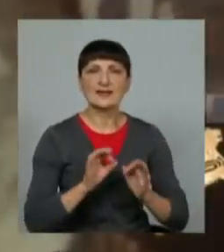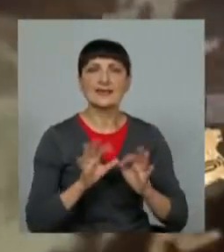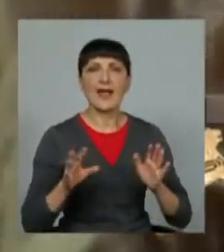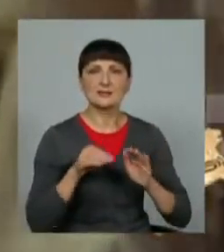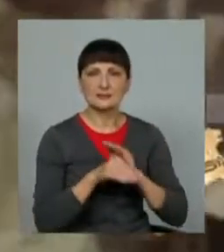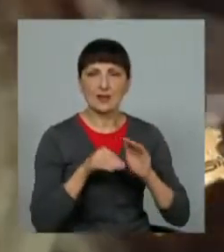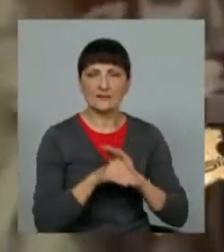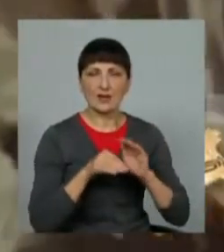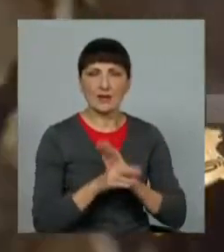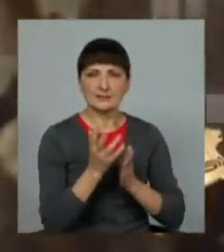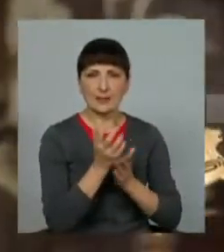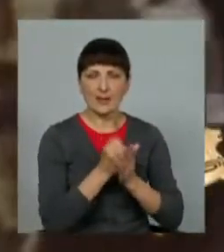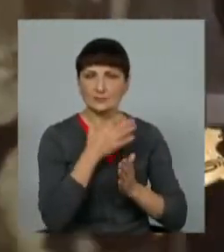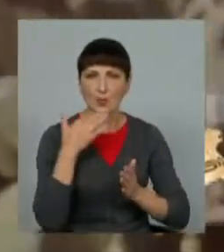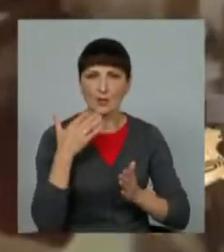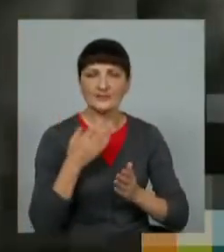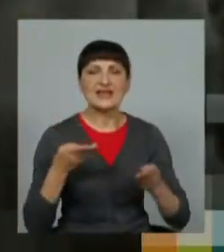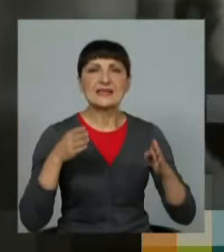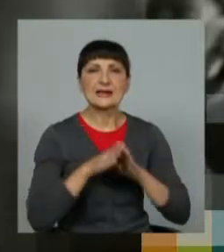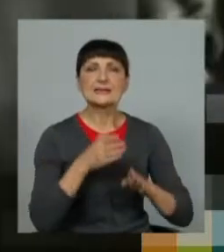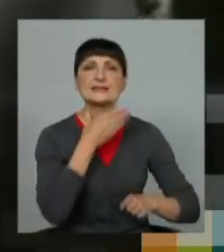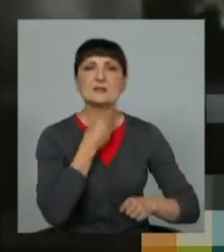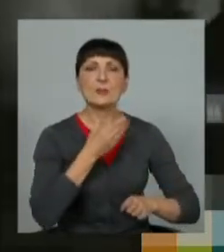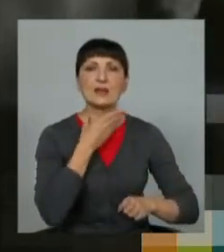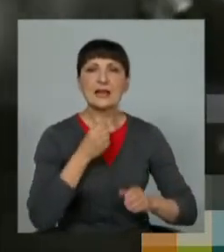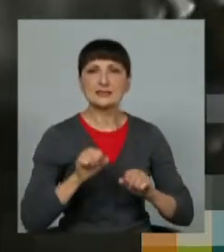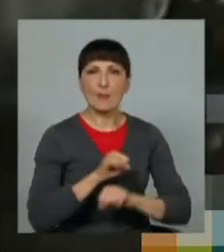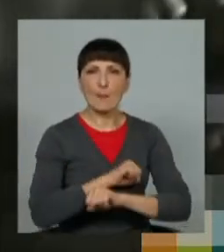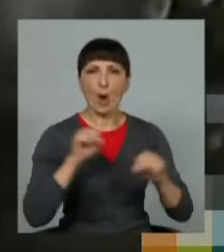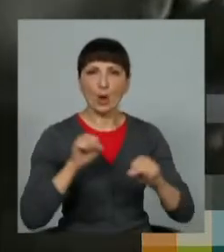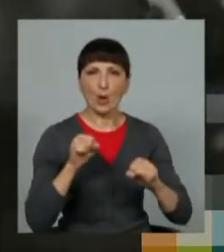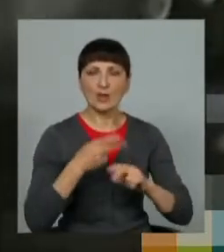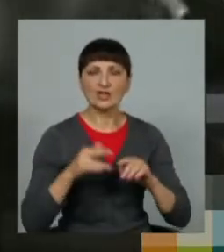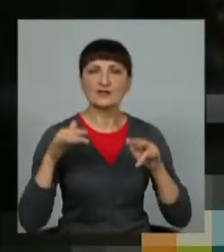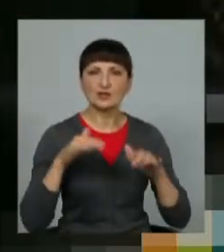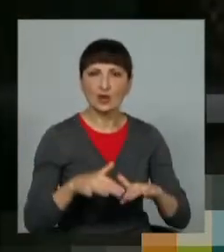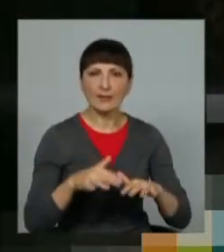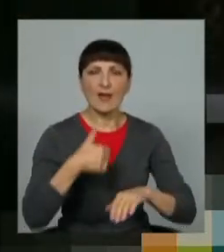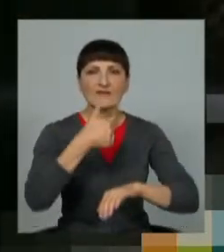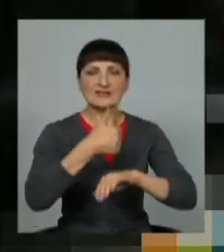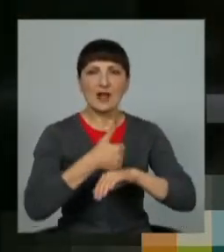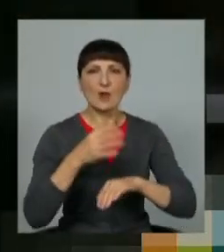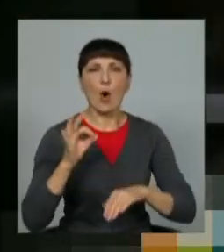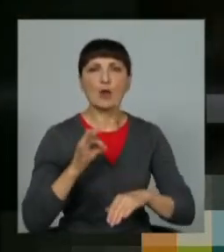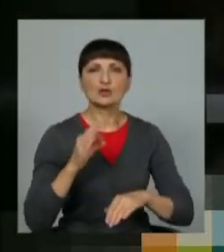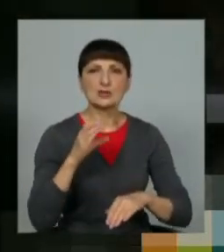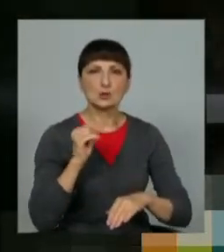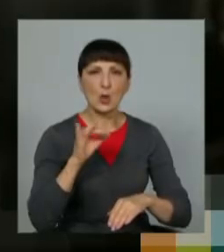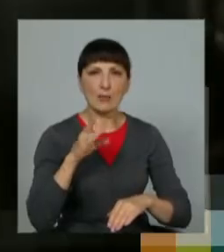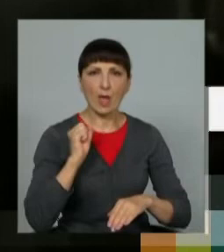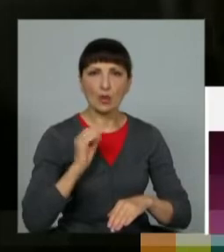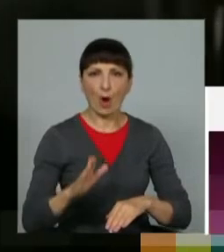арсенала в мире. Огромную лепту в закрытии Семипалатинского полигона сыграло движение, которое возглавил Олжас